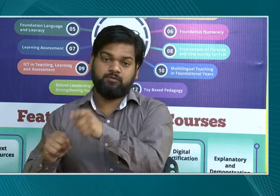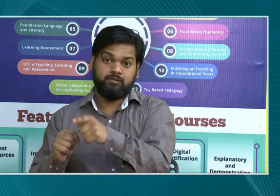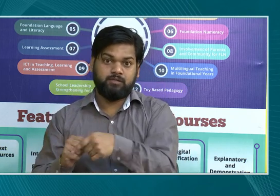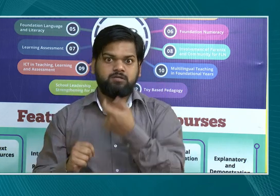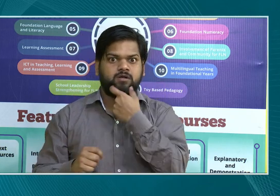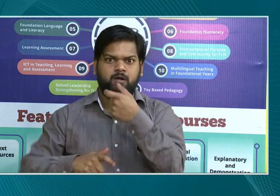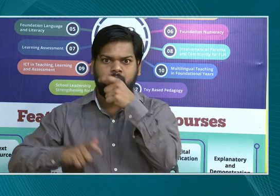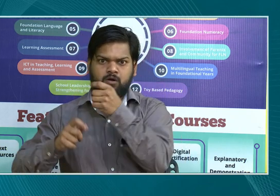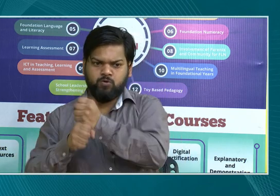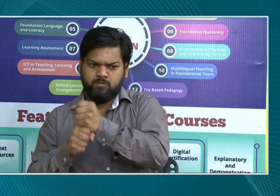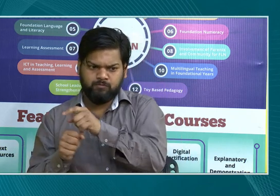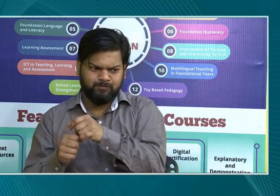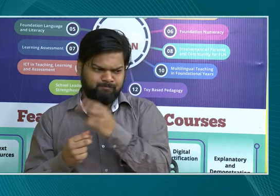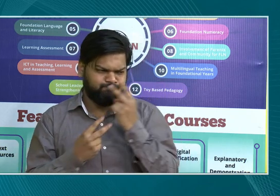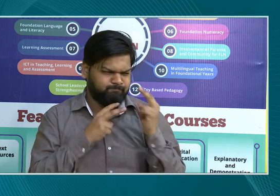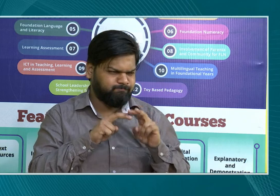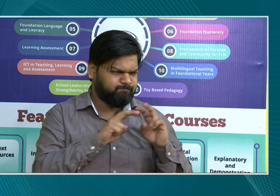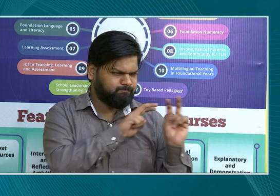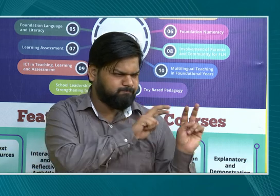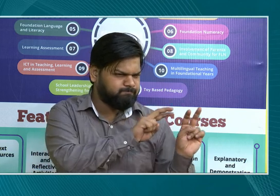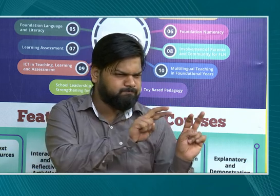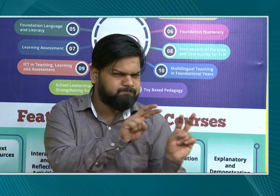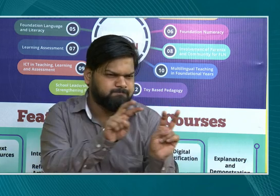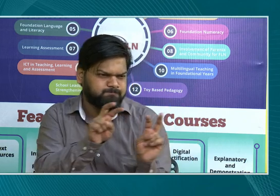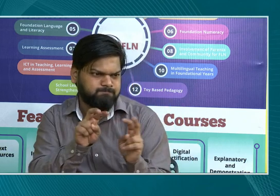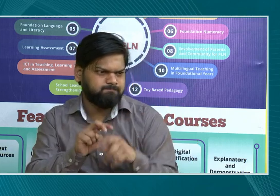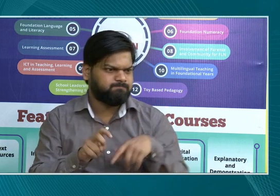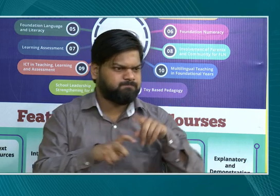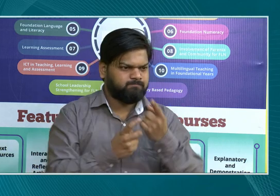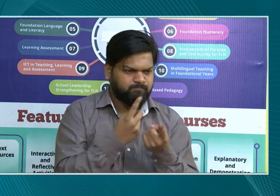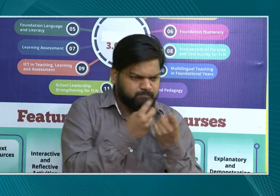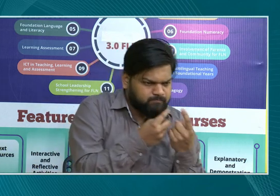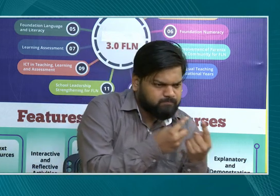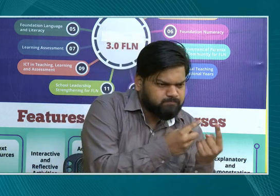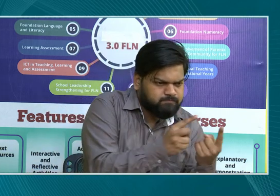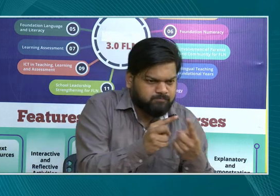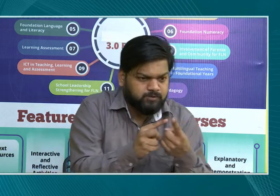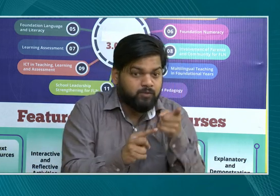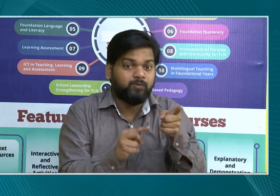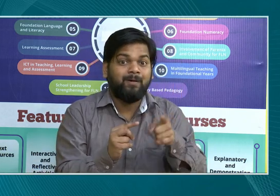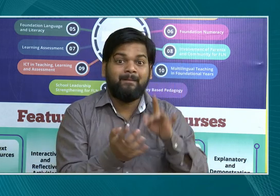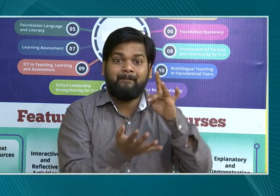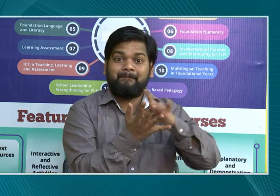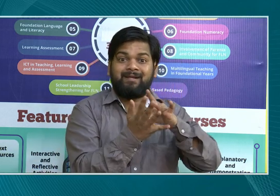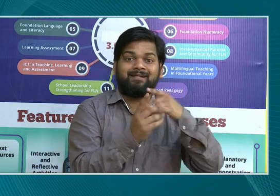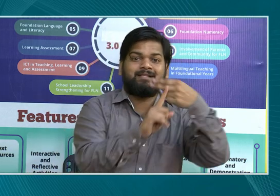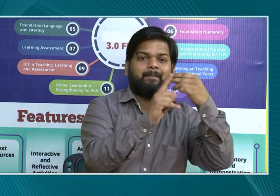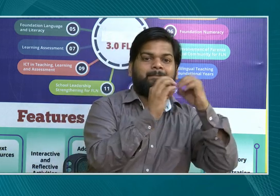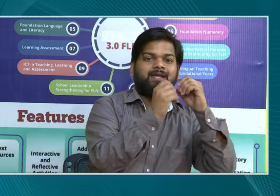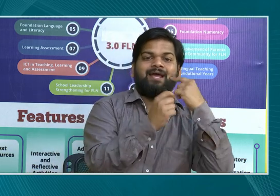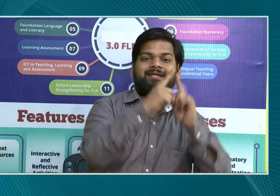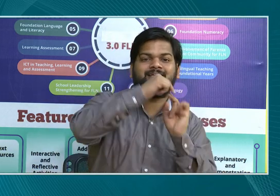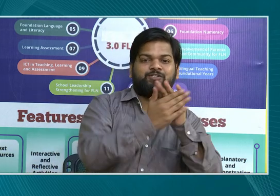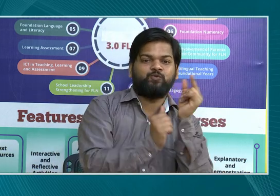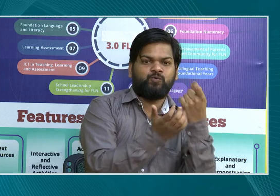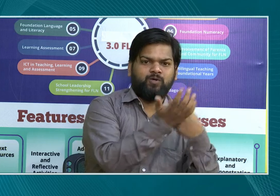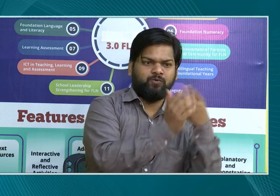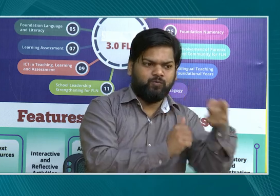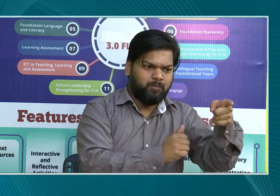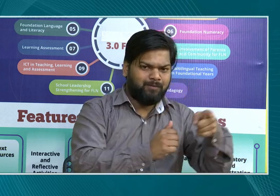तो अंग्रेजी सरकार तलाश करते-करते उनके महल को बिठूर में जो था उनको घर लेती है अब गर्ने के बाद क्या होता है की